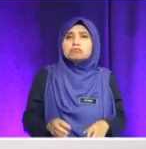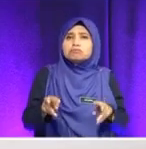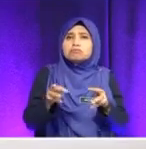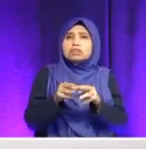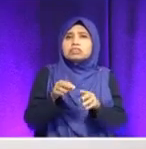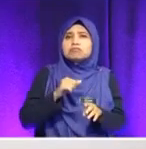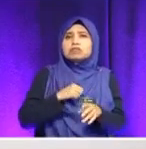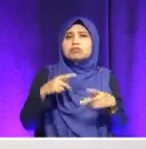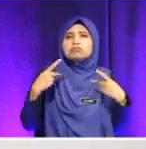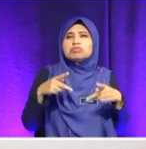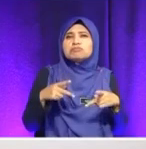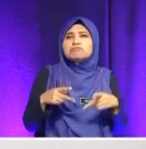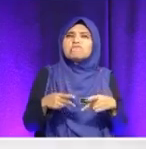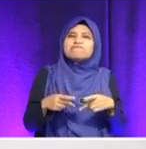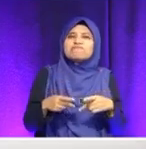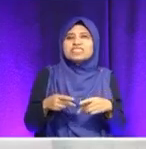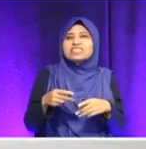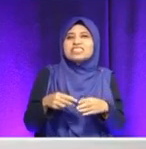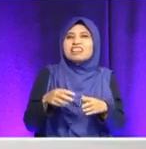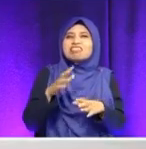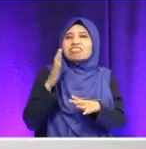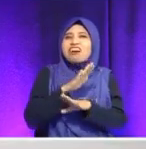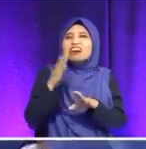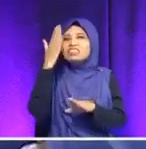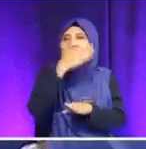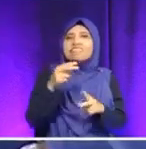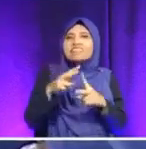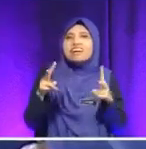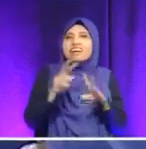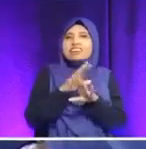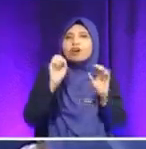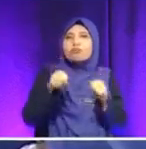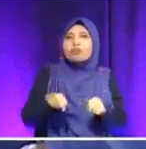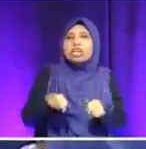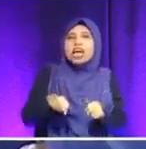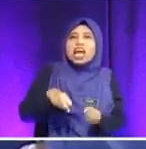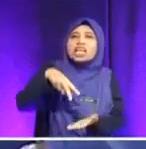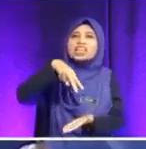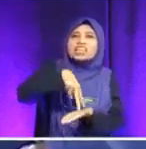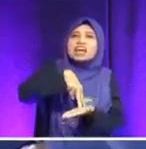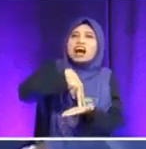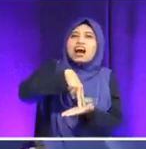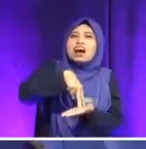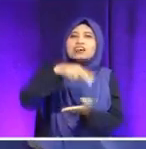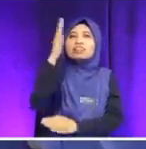pun lagi berapa markah, cikgu. Dapat pisang kalau ni. Kalau macam ni, tak sederhana. Lah, cikgu. Sebab pisang dia tak tegak kan.